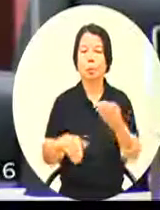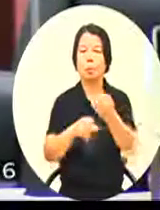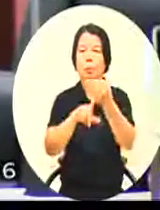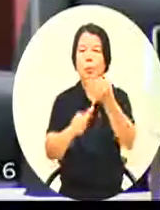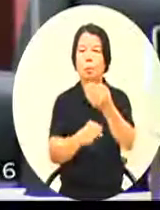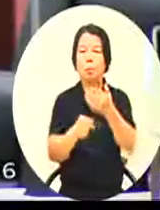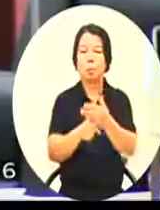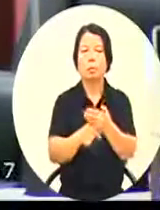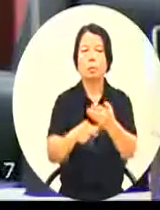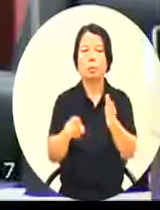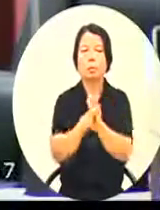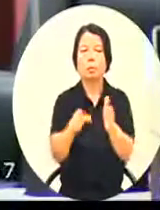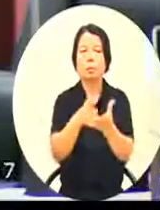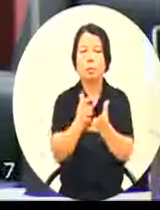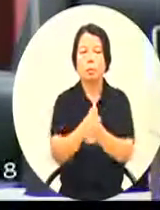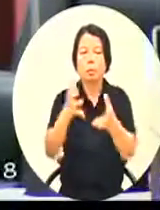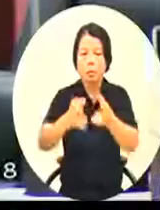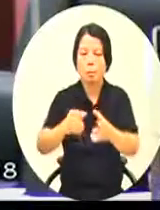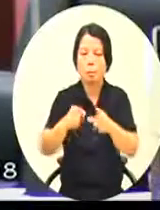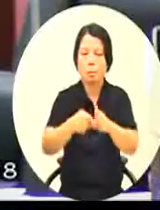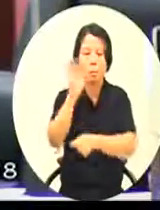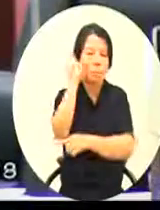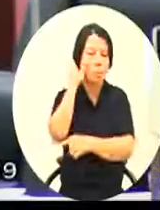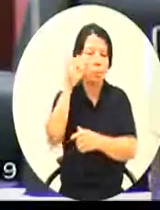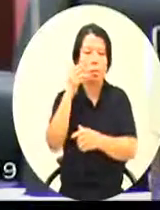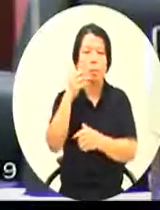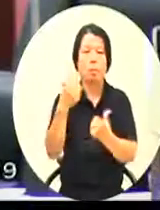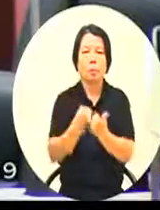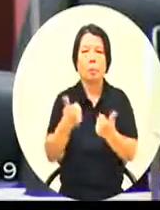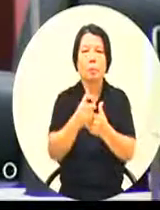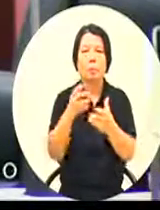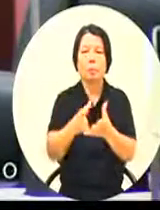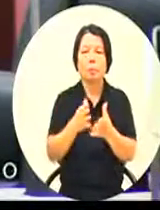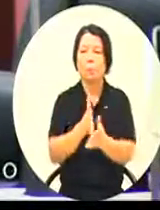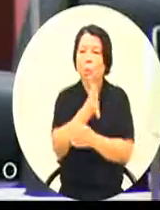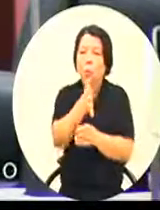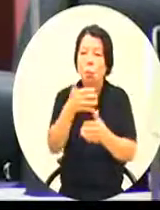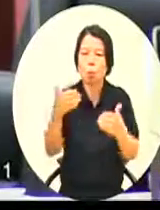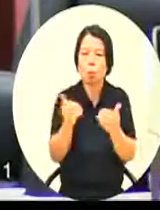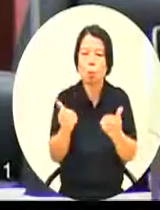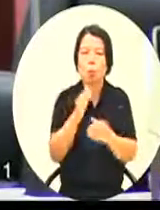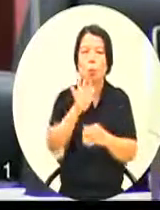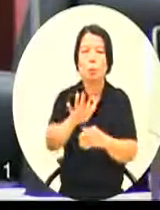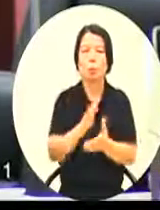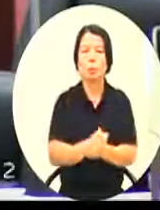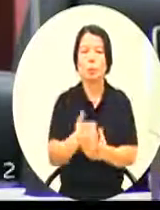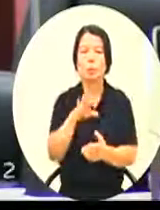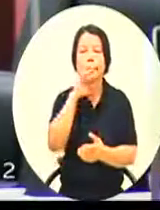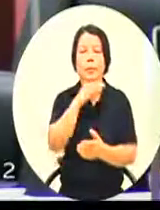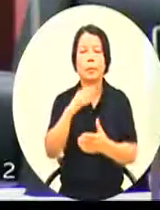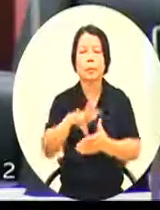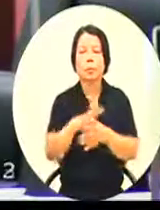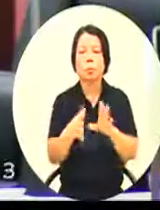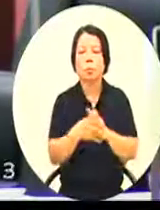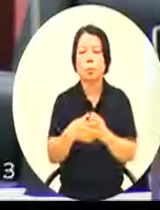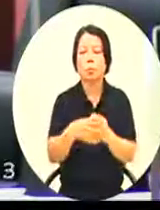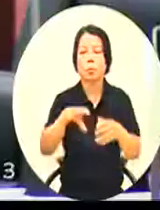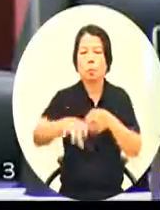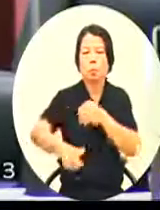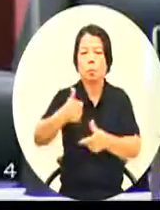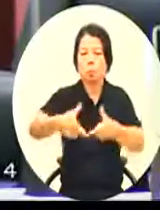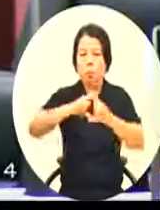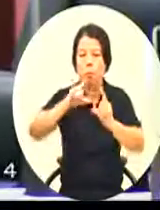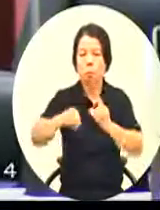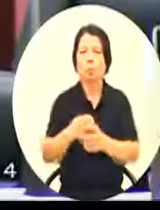们曾经办了一场公听会，那么我们曾经问过的一个问题，待会邀请文化局代理局长来回答，到底李